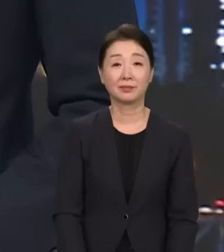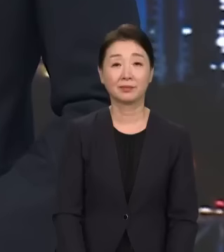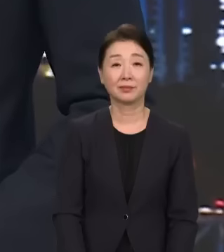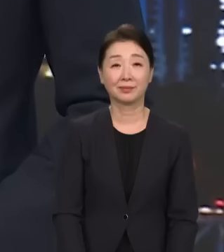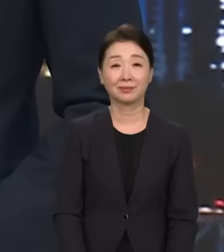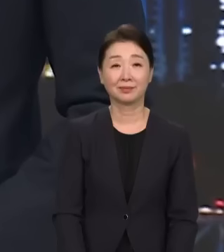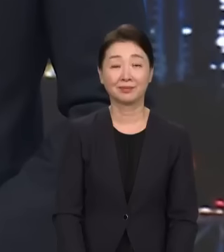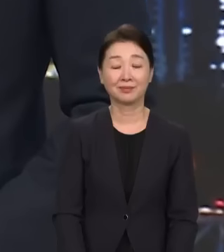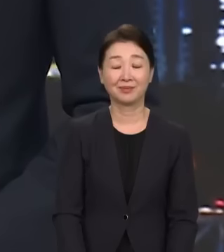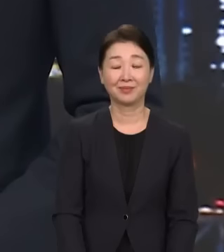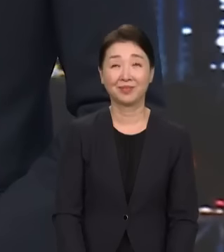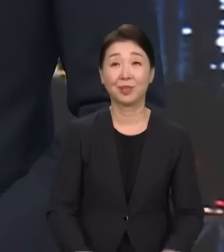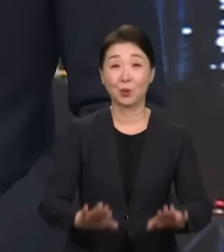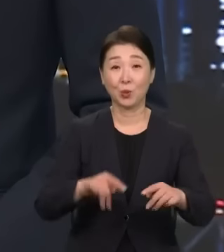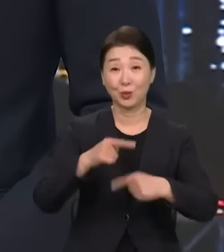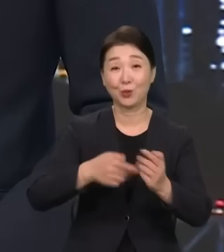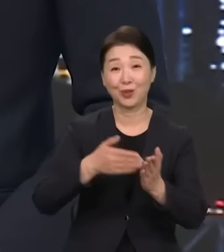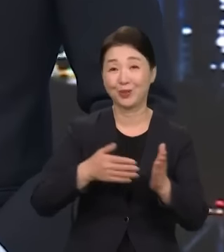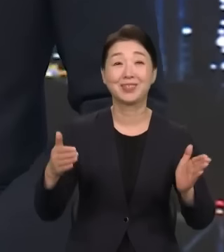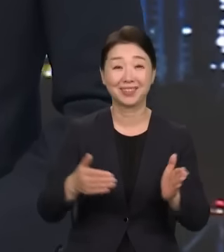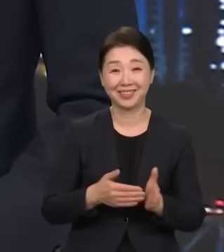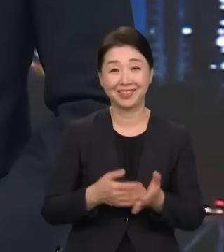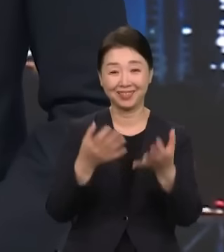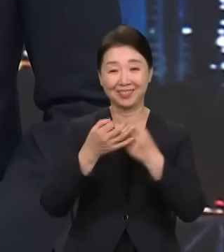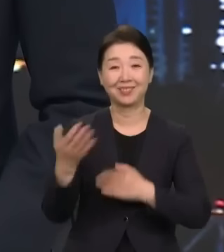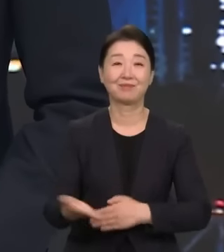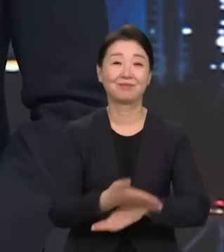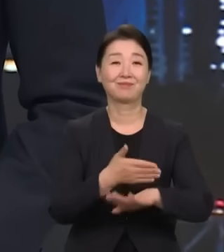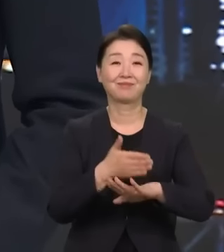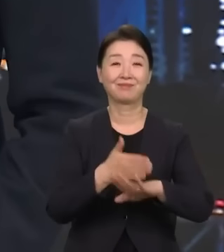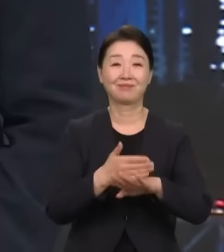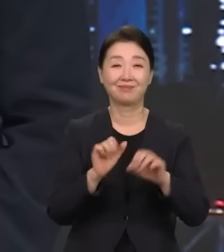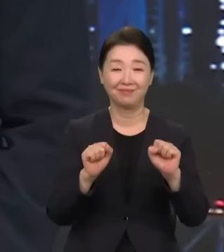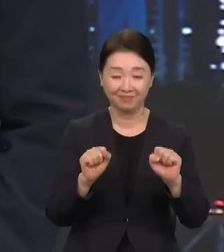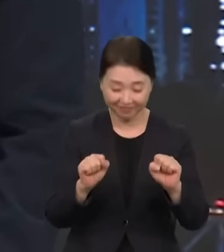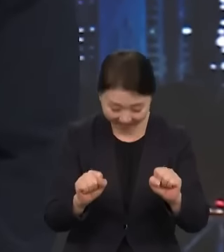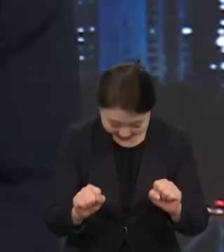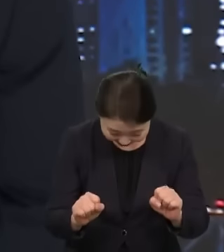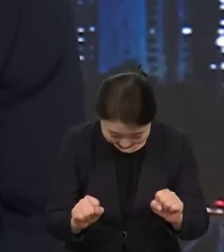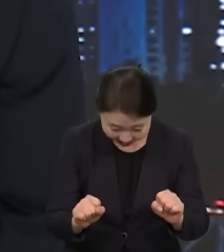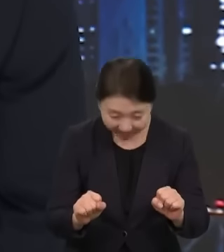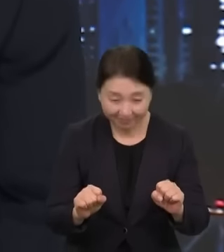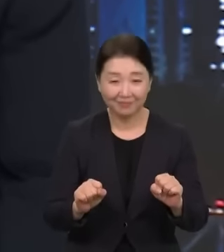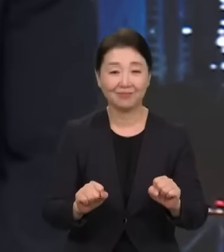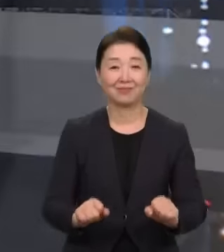뉴스룸 저희가 준비한 소식은 여기까지입니다. 네, 시청해주신 여러분 고맙습니다.